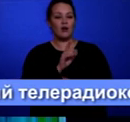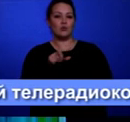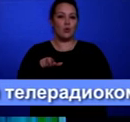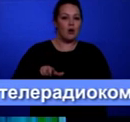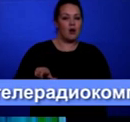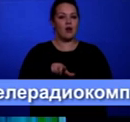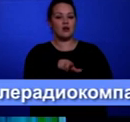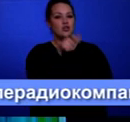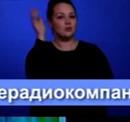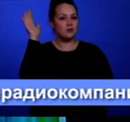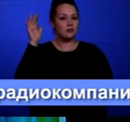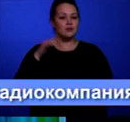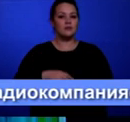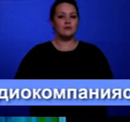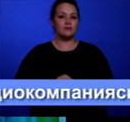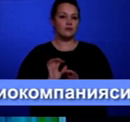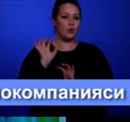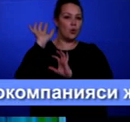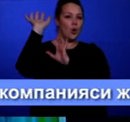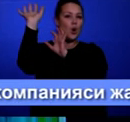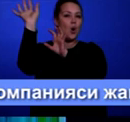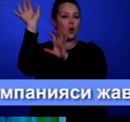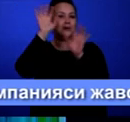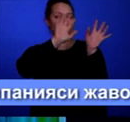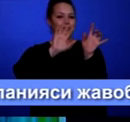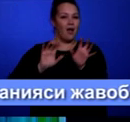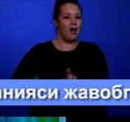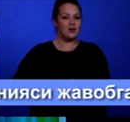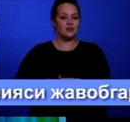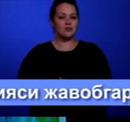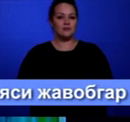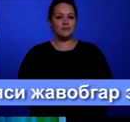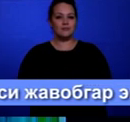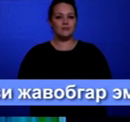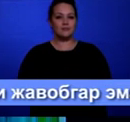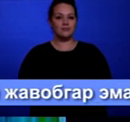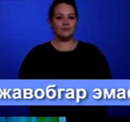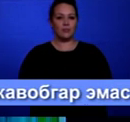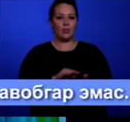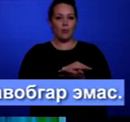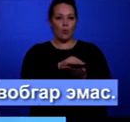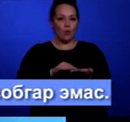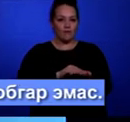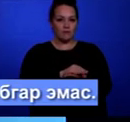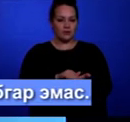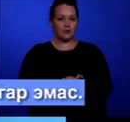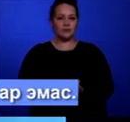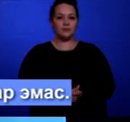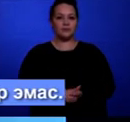речка течет, высокие горы, снежные горы мы с вами видели. Давайте повторим.